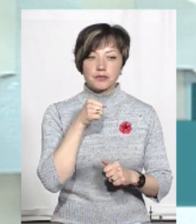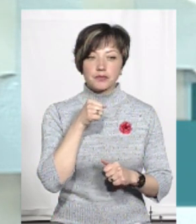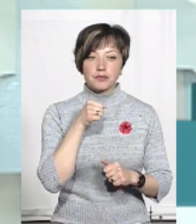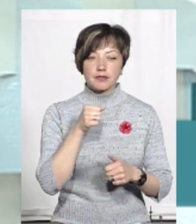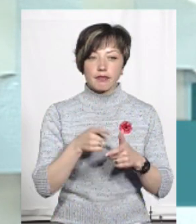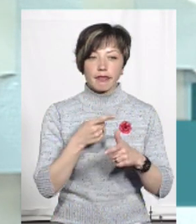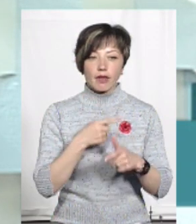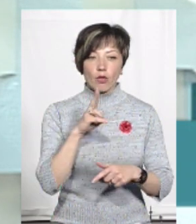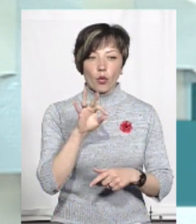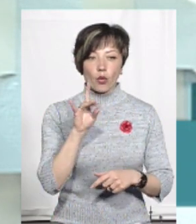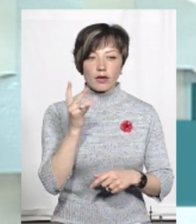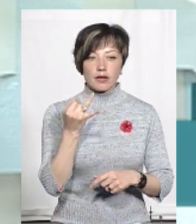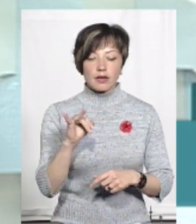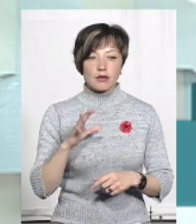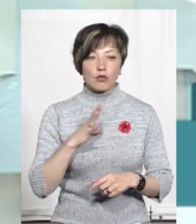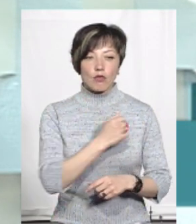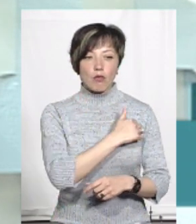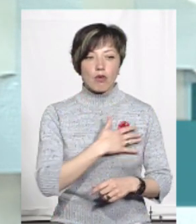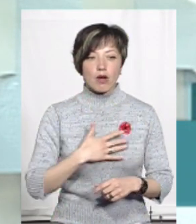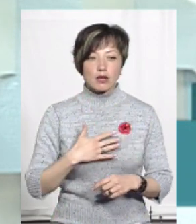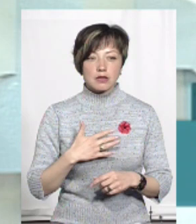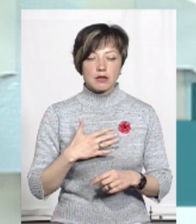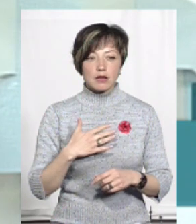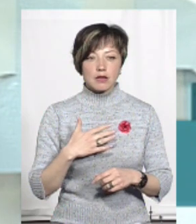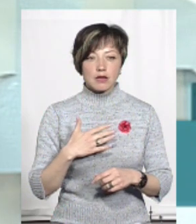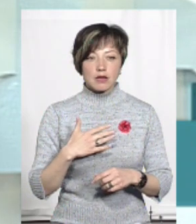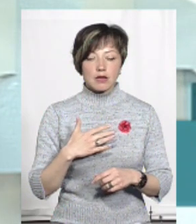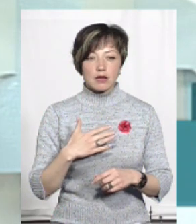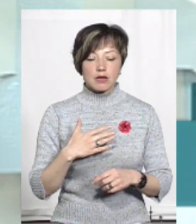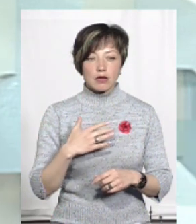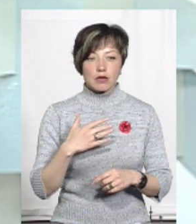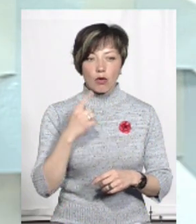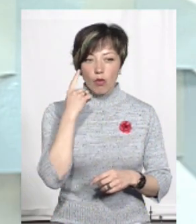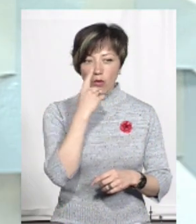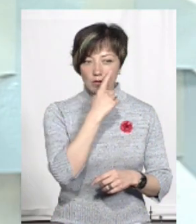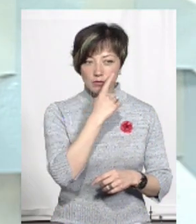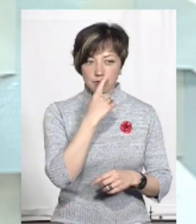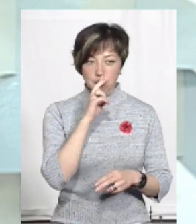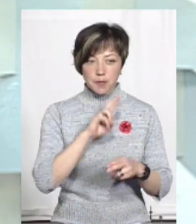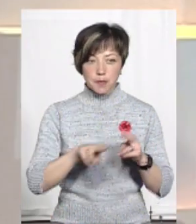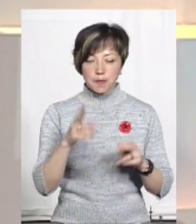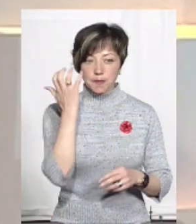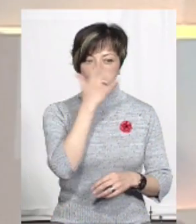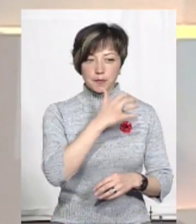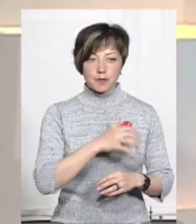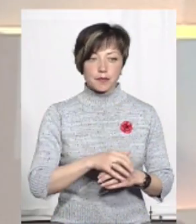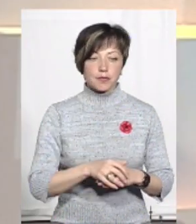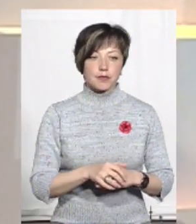Корній Сивун був поранений, він втратив обидва ока. От,